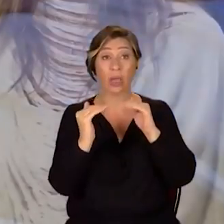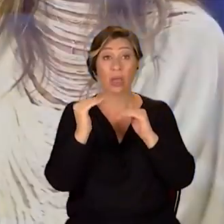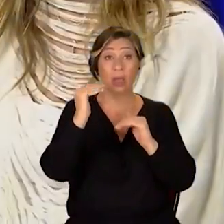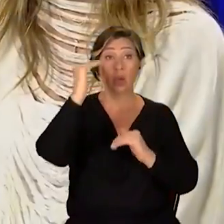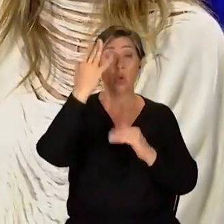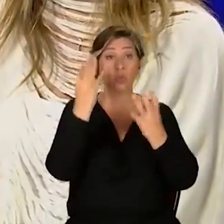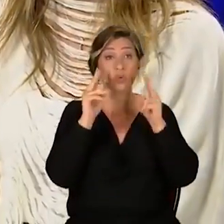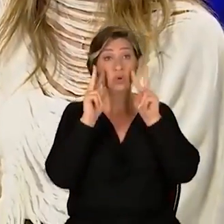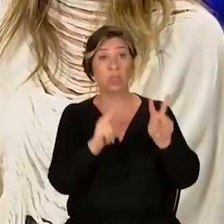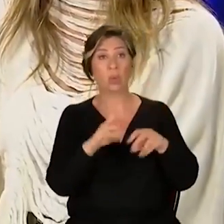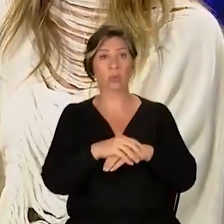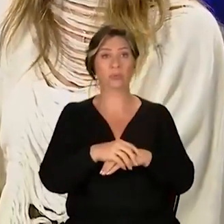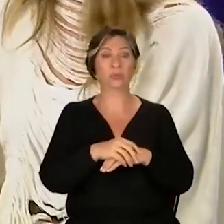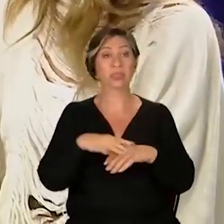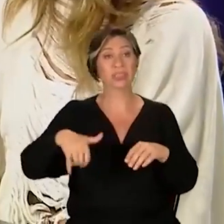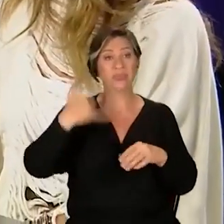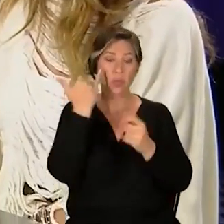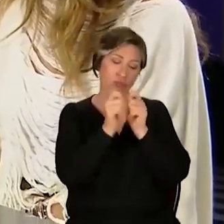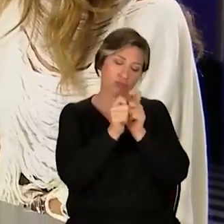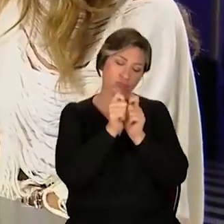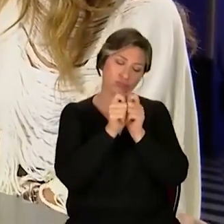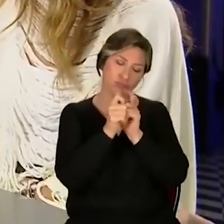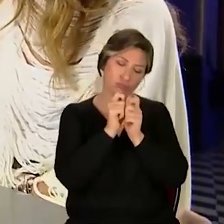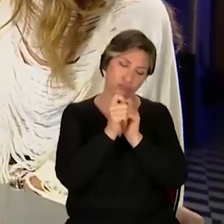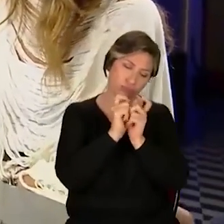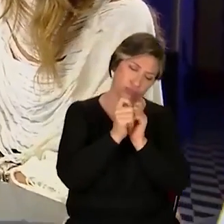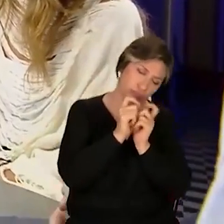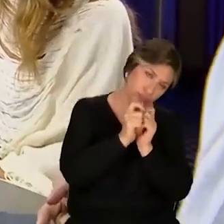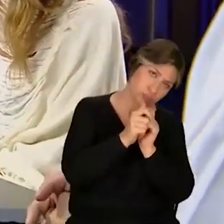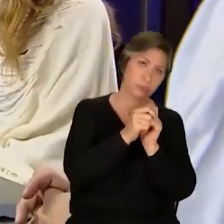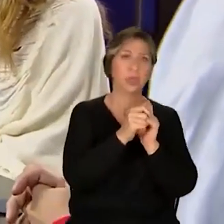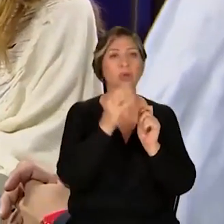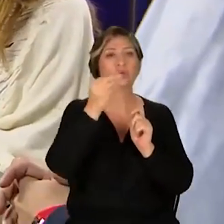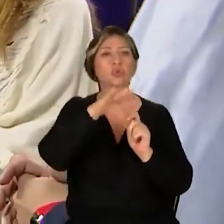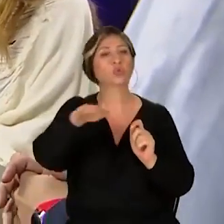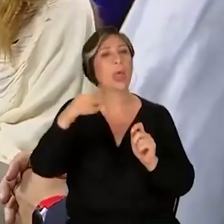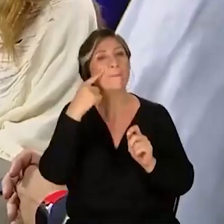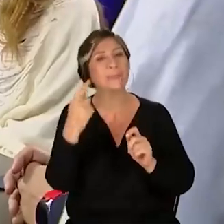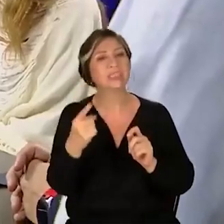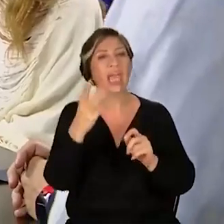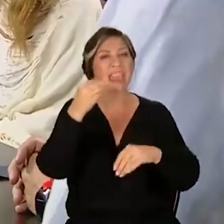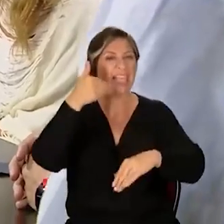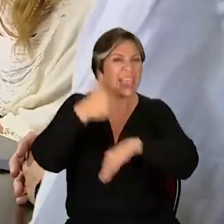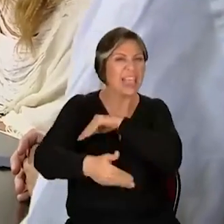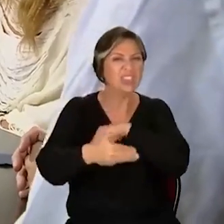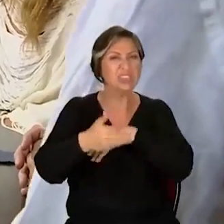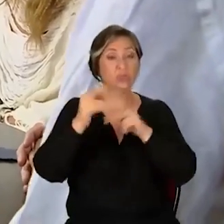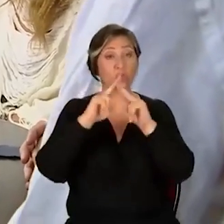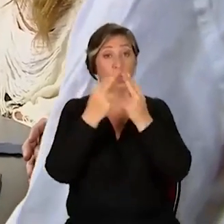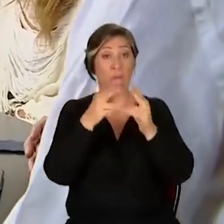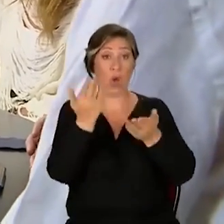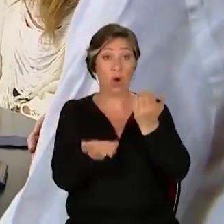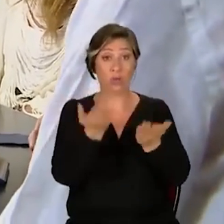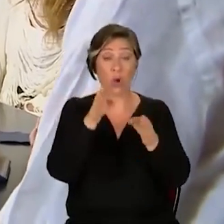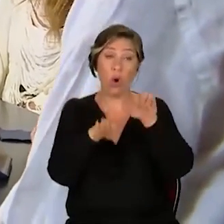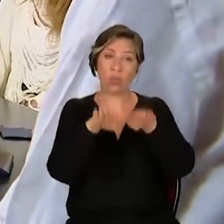yükseldiğini gösteriyor. Cep telefonlarına zaten çocuklara baktığınız zaman da en geç yatan çocuklar, yani dünya